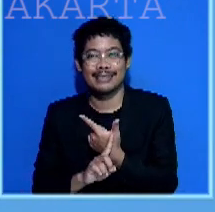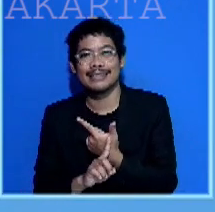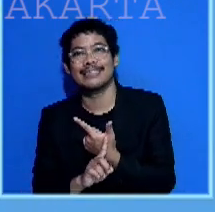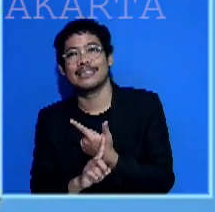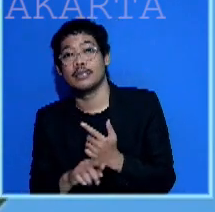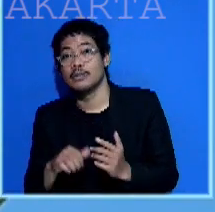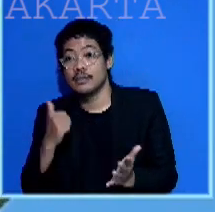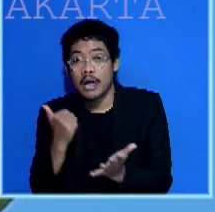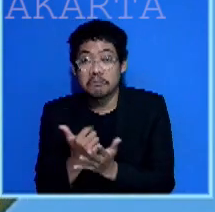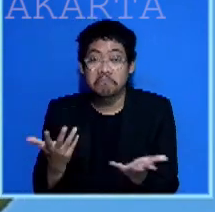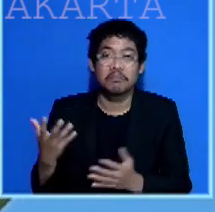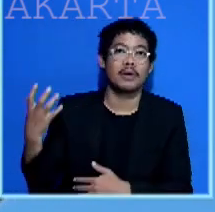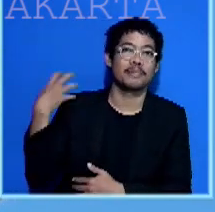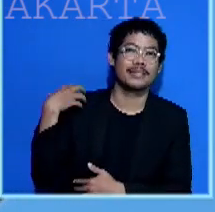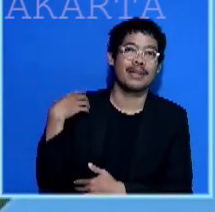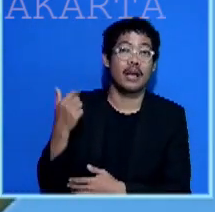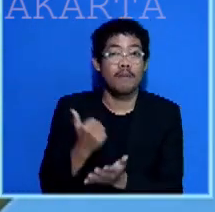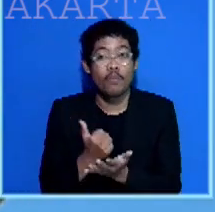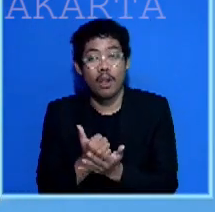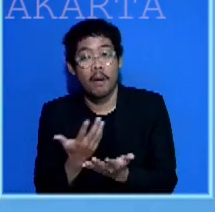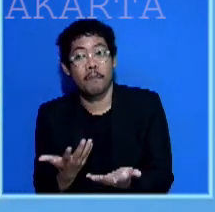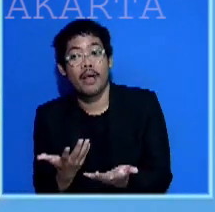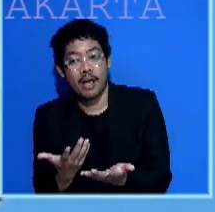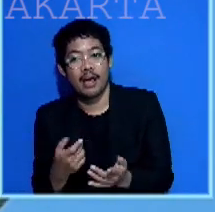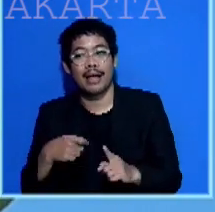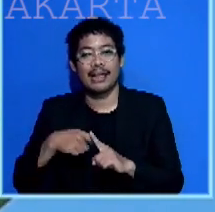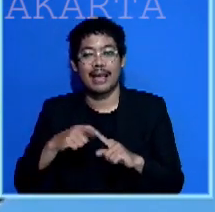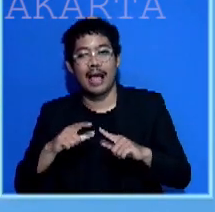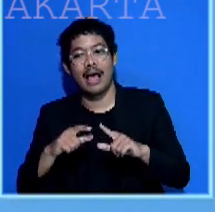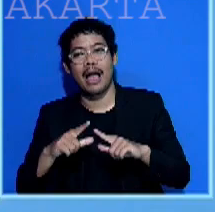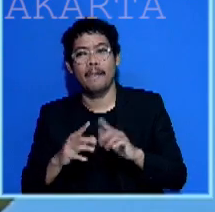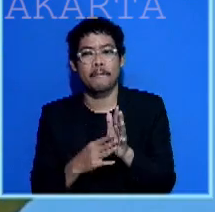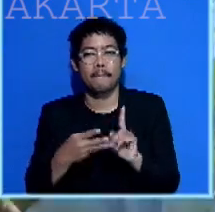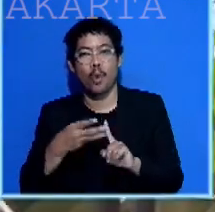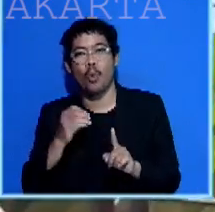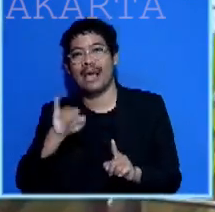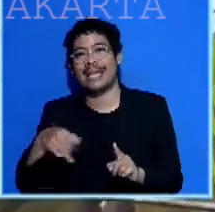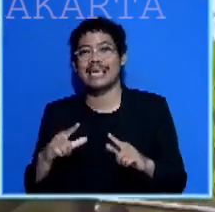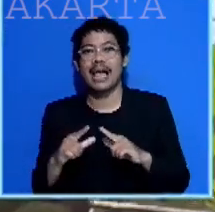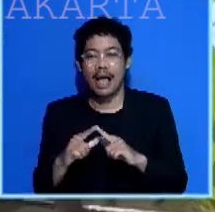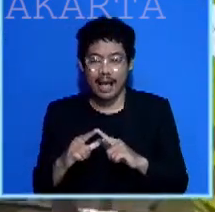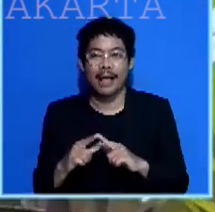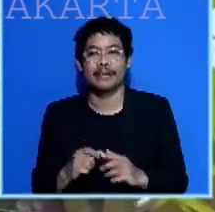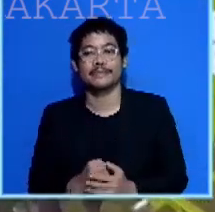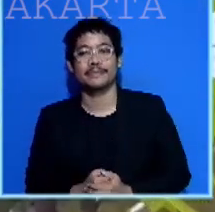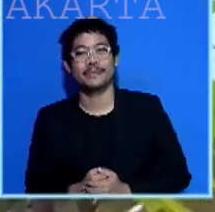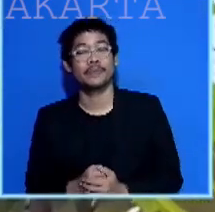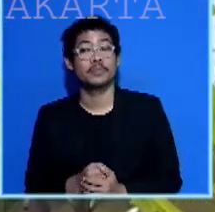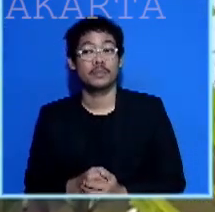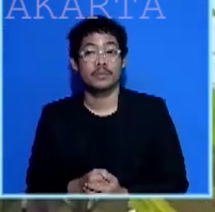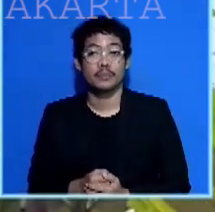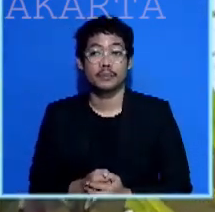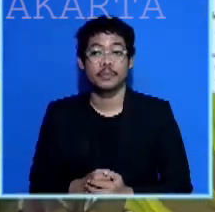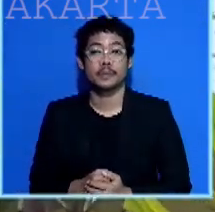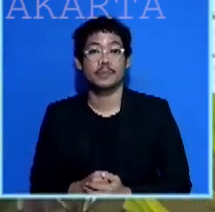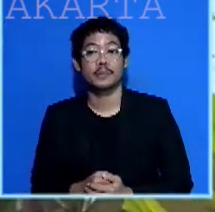menika kalebet kamboja hibrida asil saking silangan kamboja lokal. Sekaripun Plumeria jinis Pinky Redis